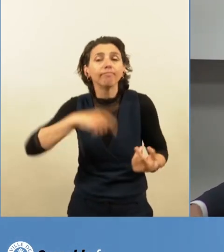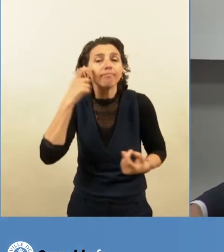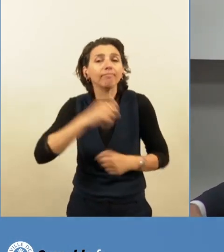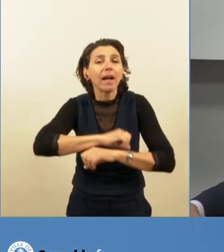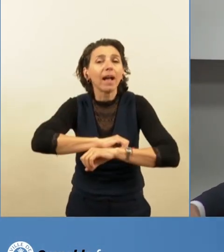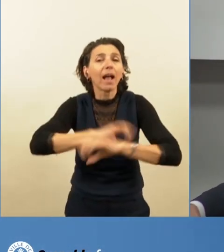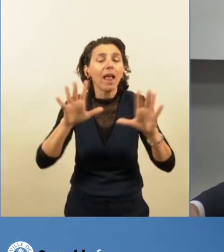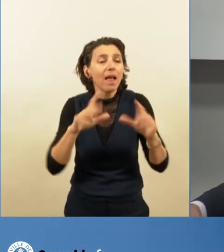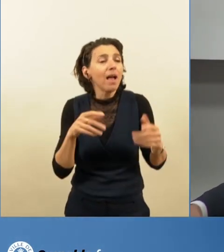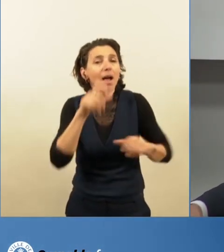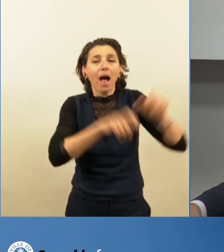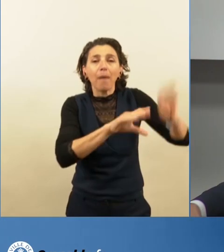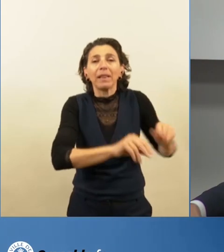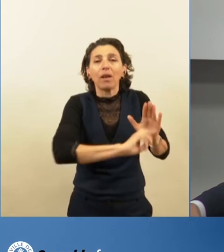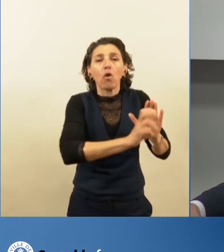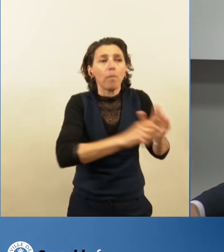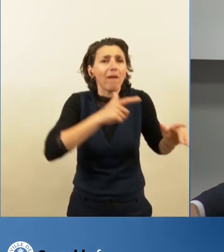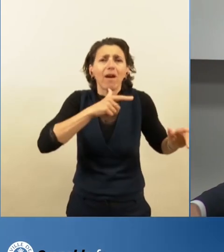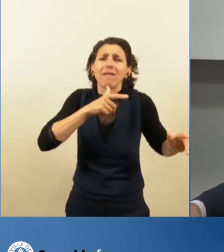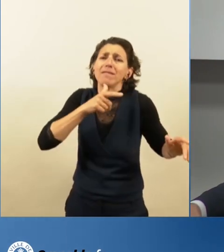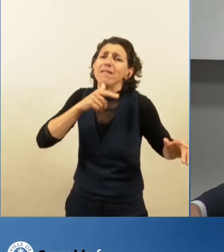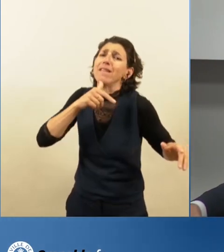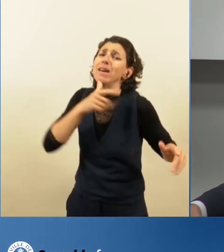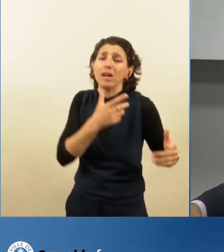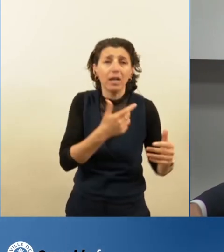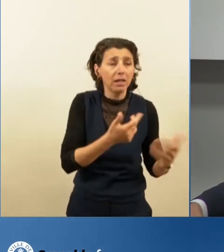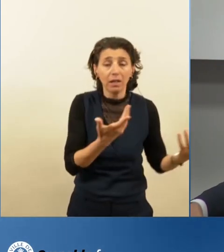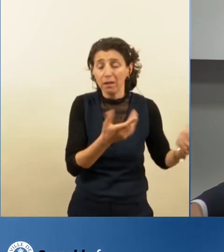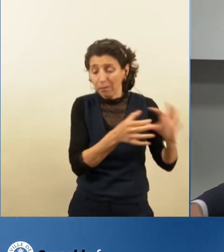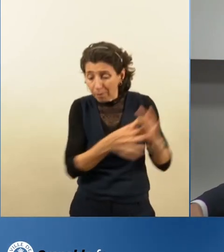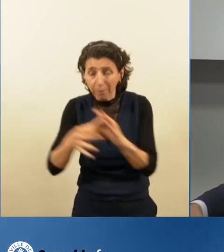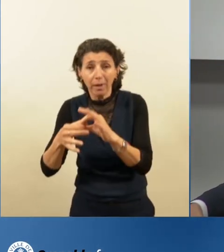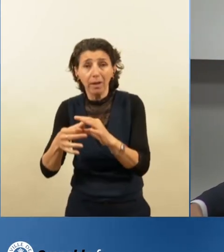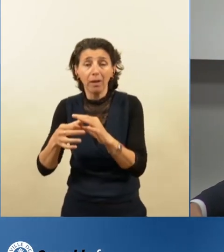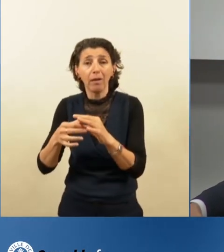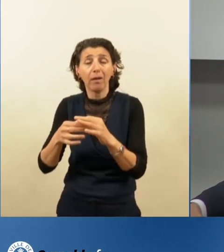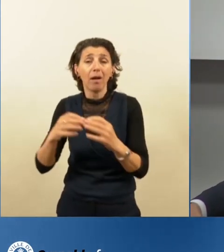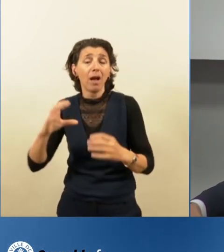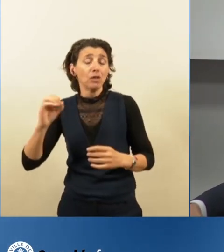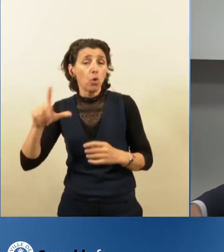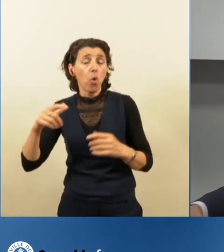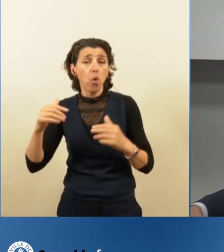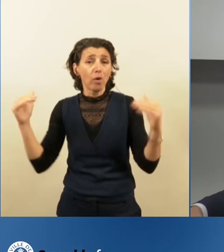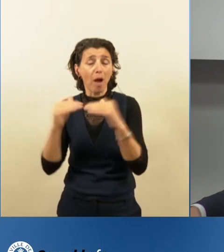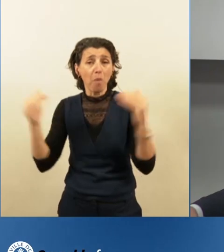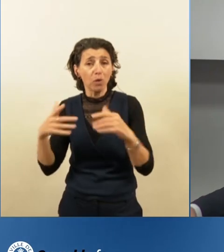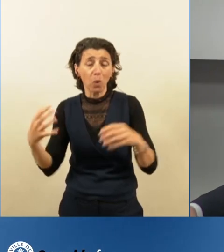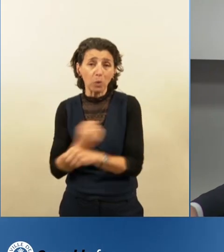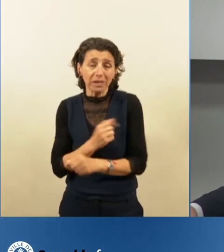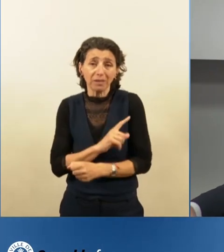vont atteindre la neutralité carbone à l'échelle planétaire par contre deux choses un nous devons agir